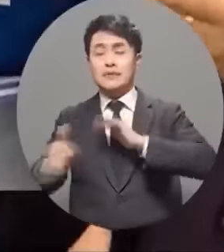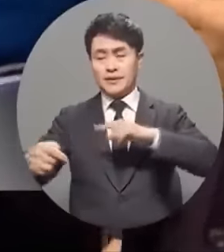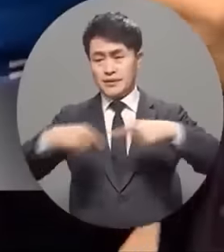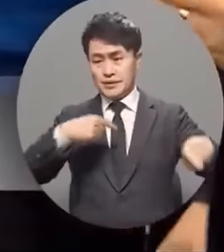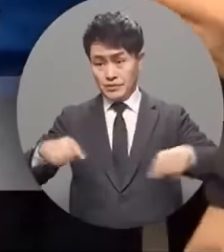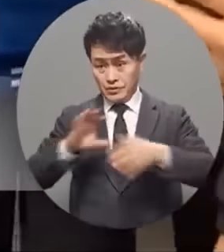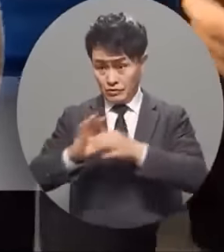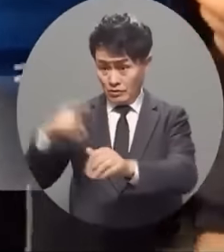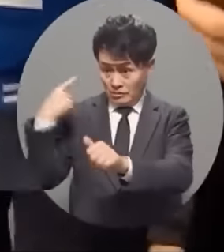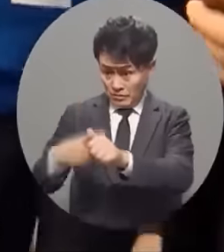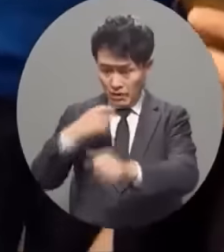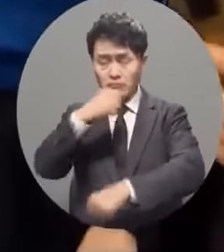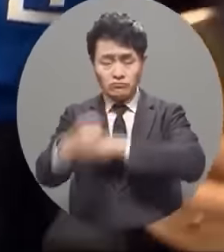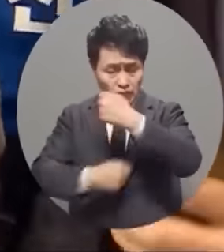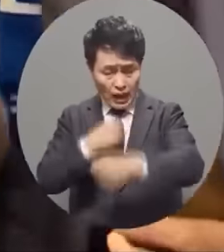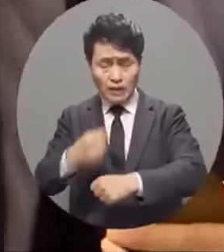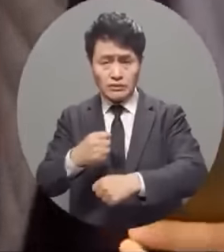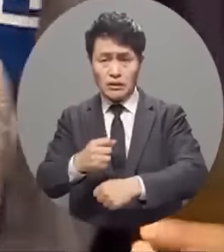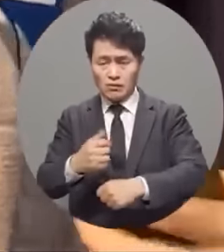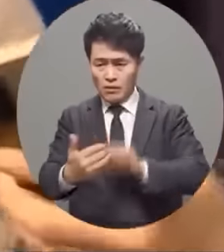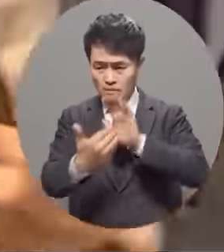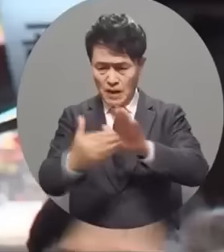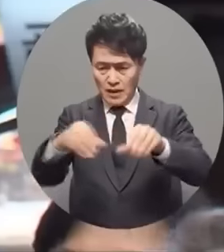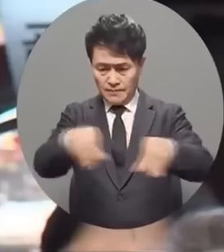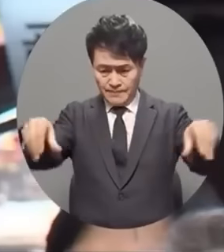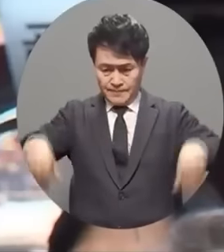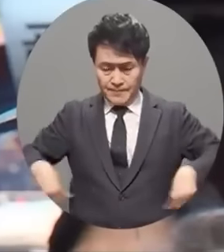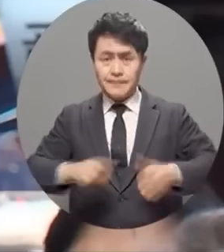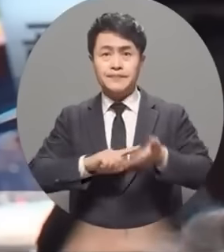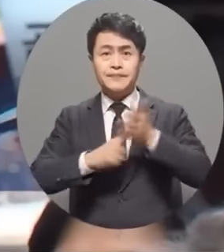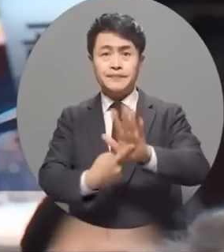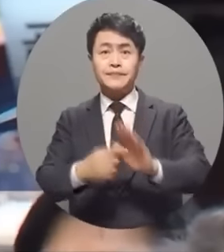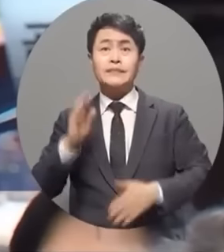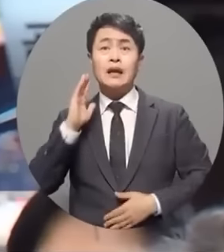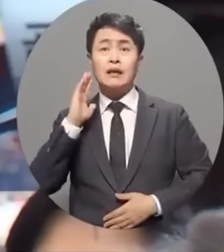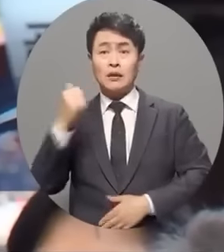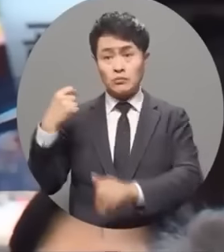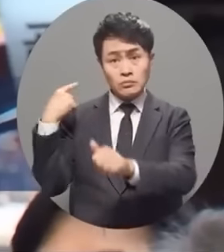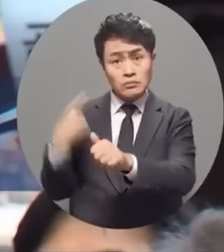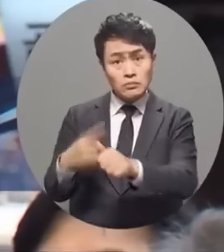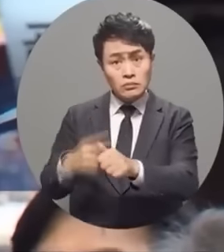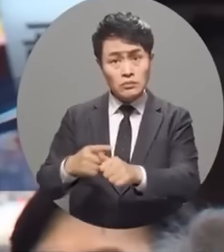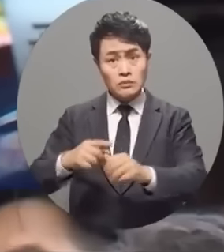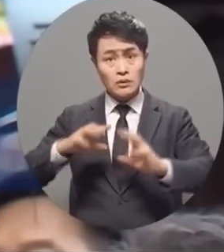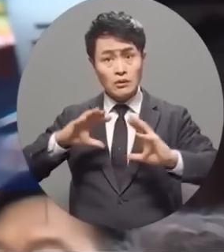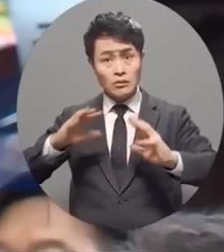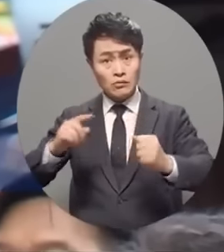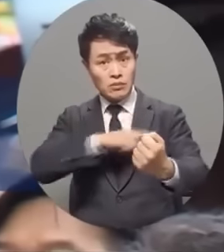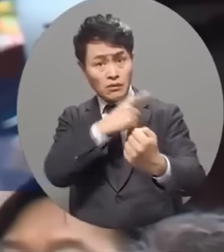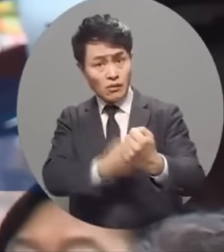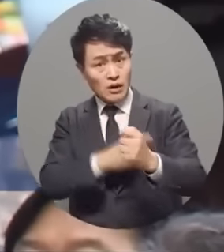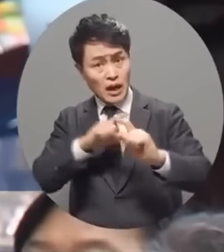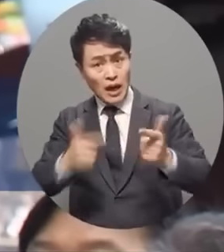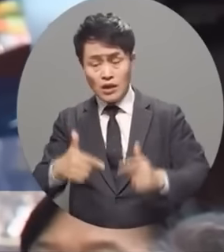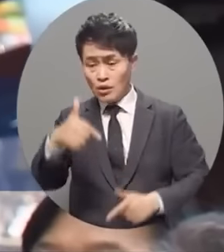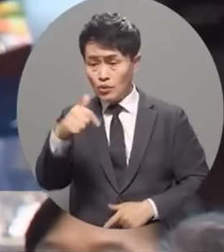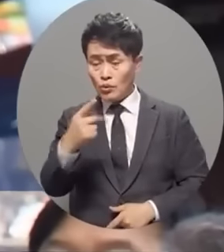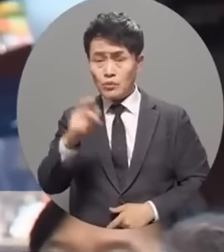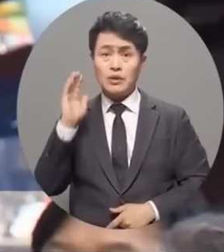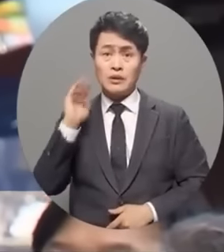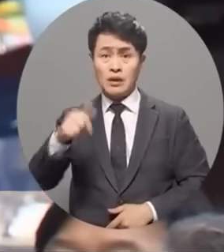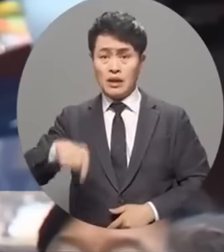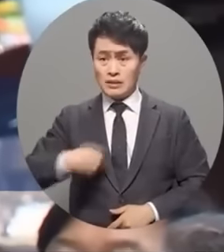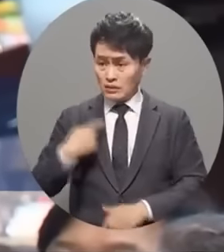비판은 자유라며 선을 그었습니다. 대통령 욕하는 게 국민의 권리 아니냐. 노무현 대통령께서는